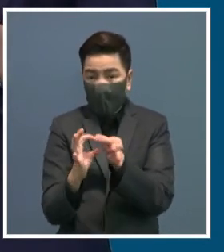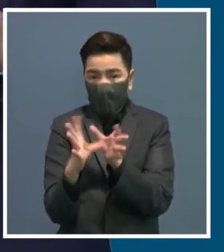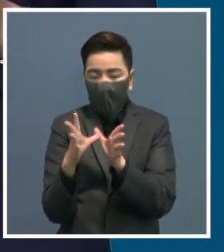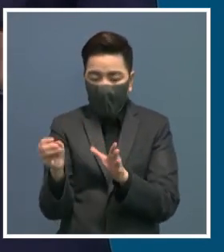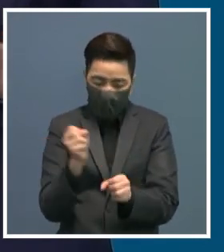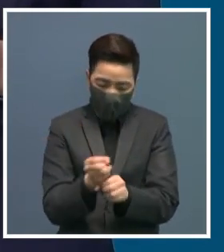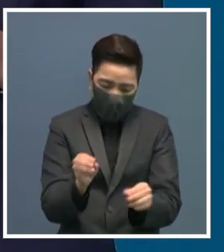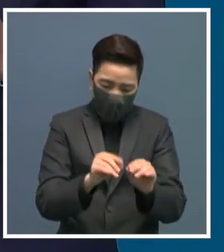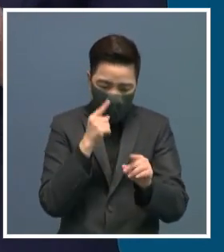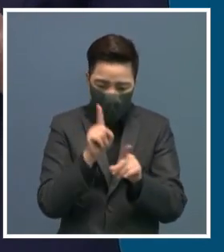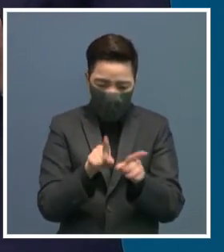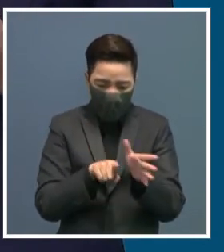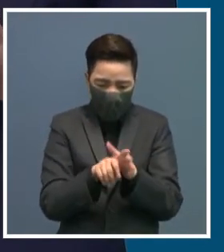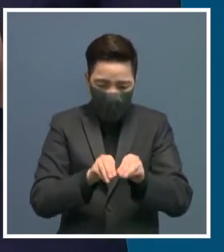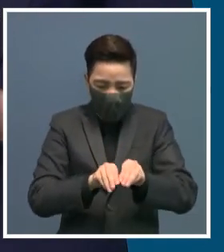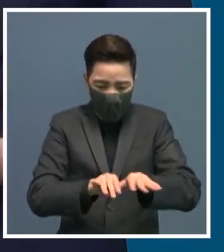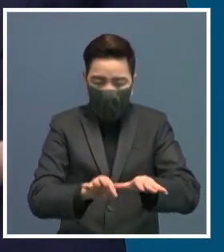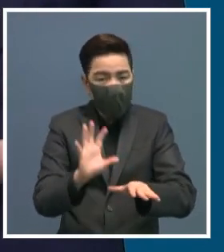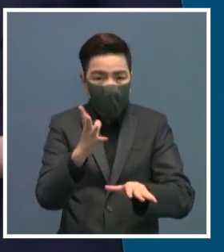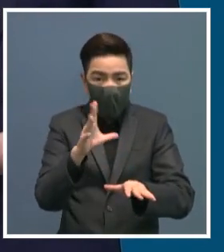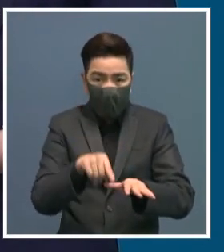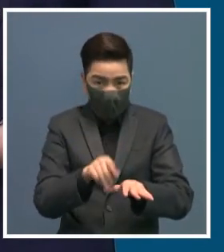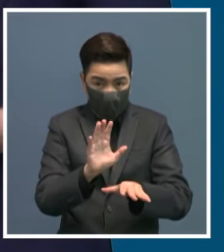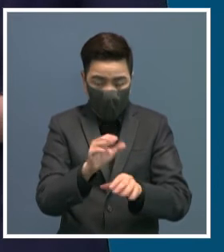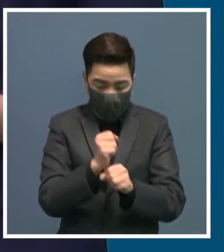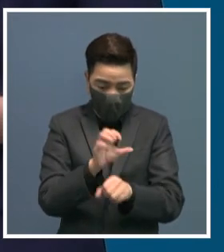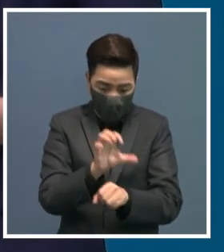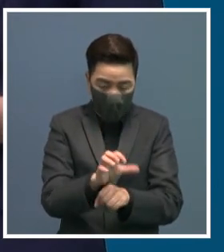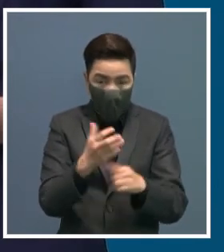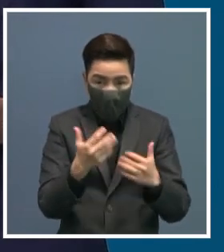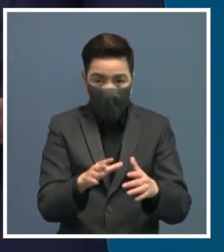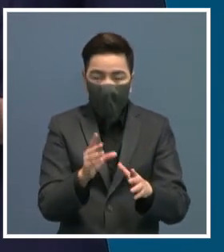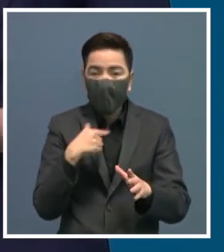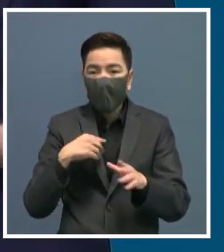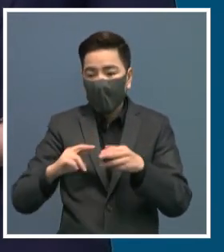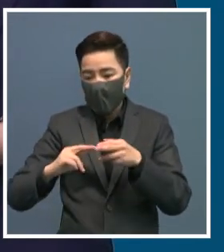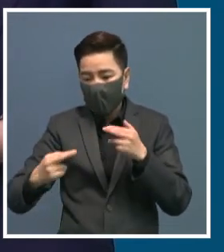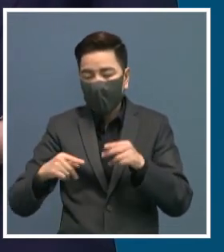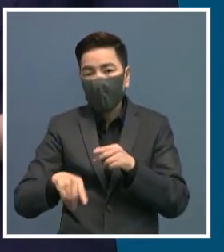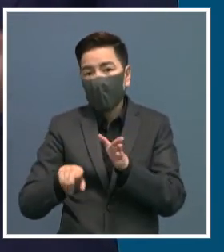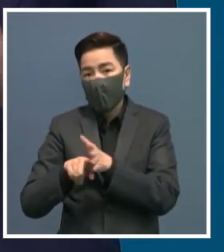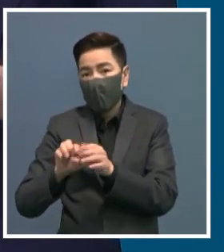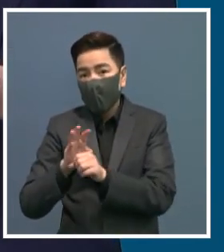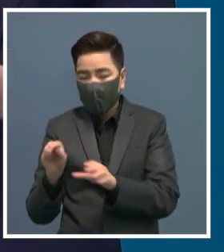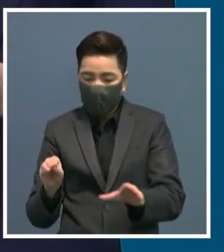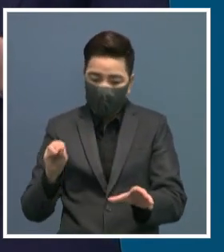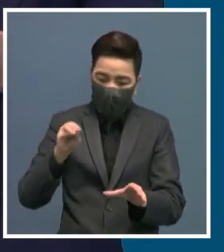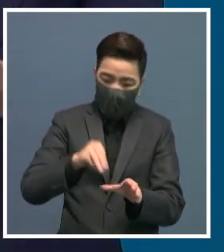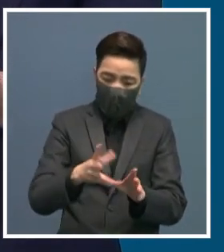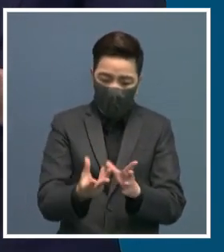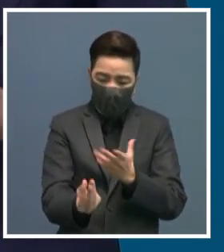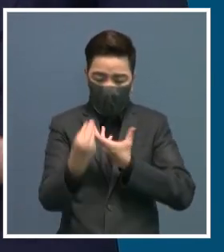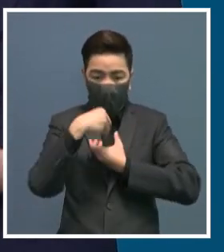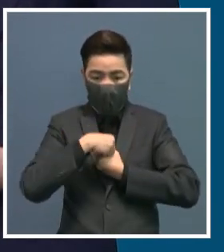มาทำให้ไม่สามารถแบ่งตัวหรือว่าเติบโตในร่างกายได้ก่อนที่จะนำสารพันธุกรรมโคโรนาไวรัสเนี่ยมันจุมา